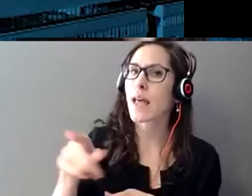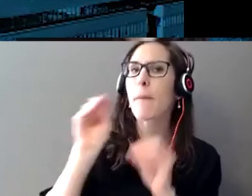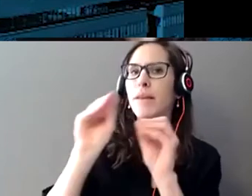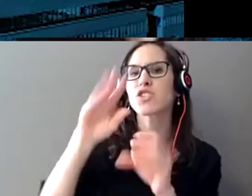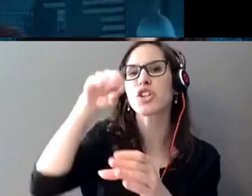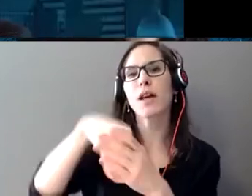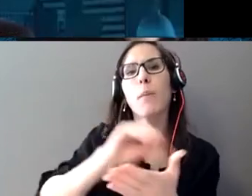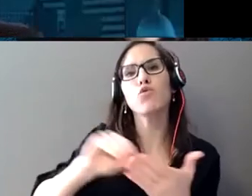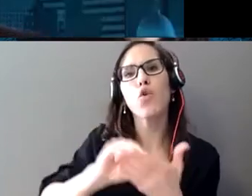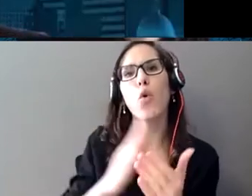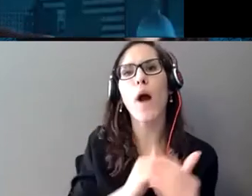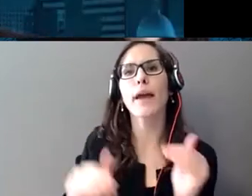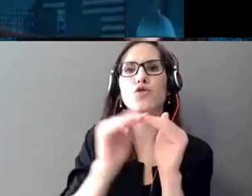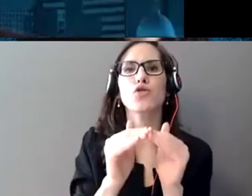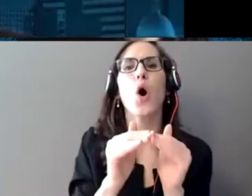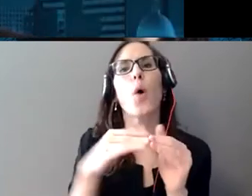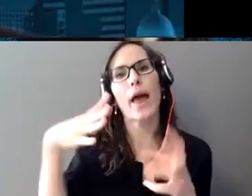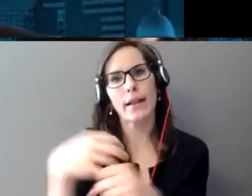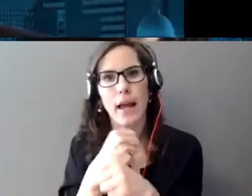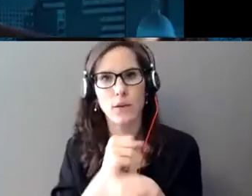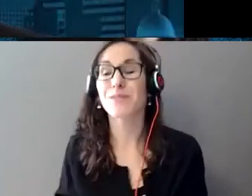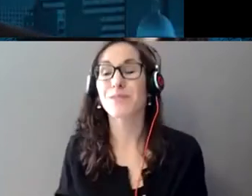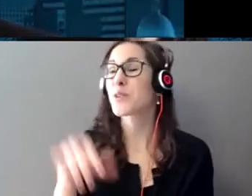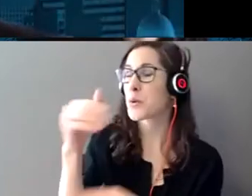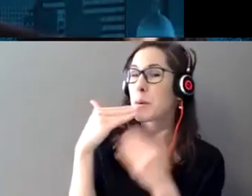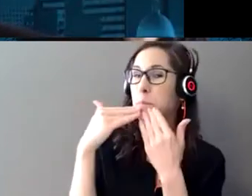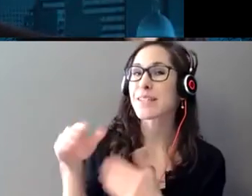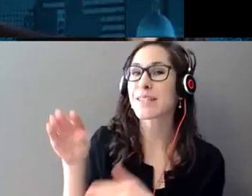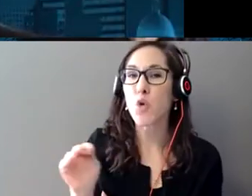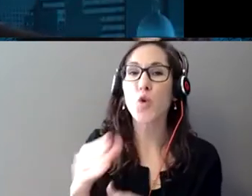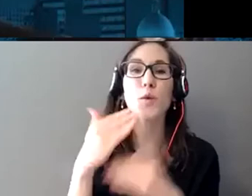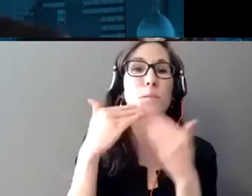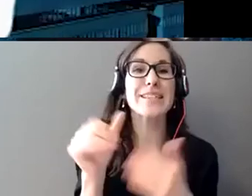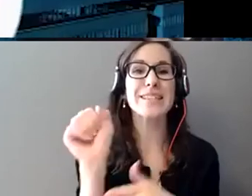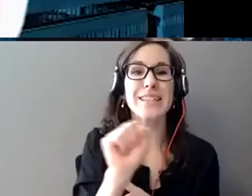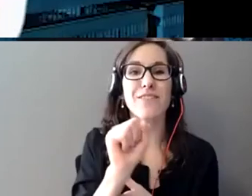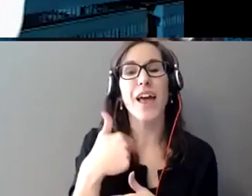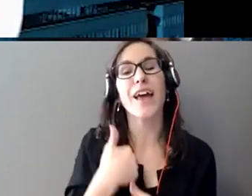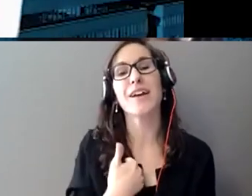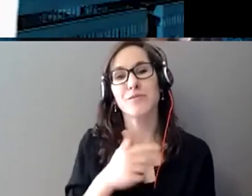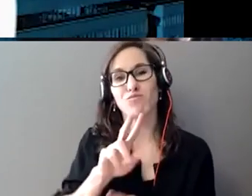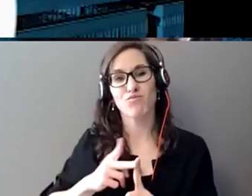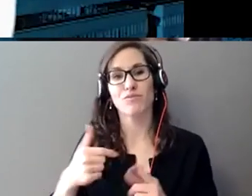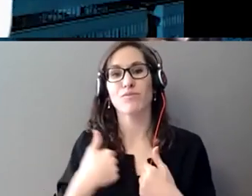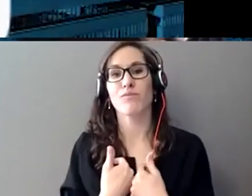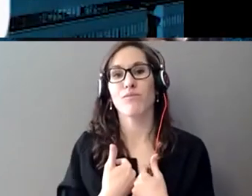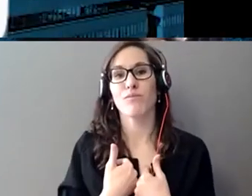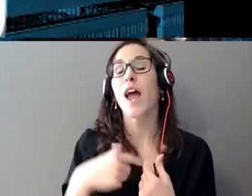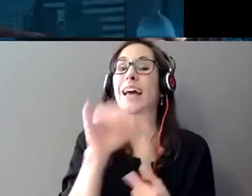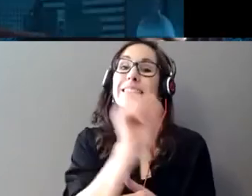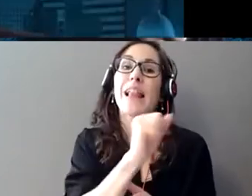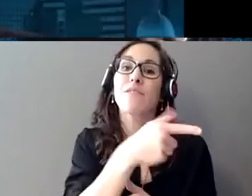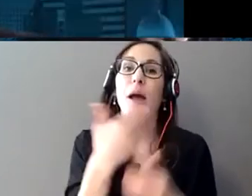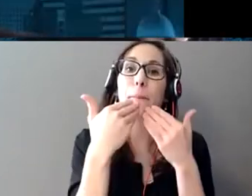Merci Mouloud et merci Sylvain alors j'arrive après merci de nous avoir Sylvain présenté